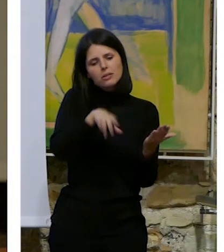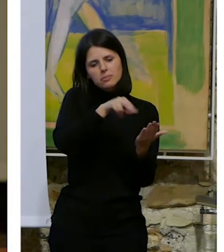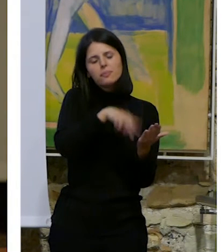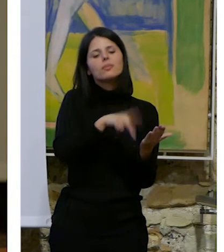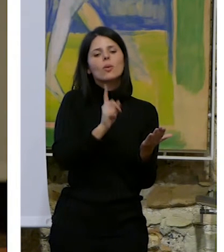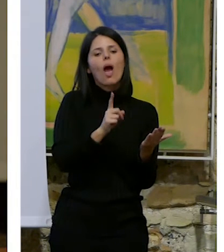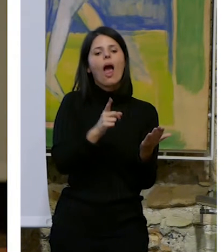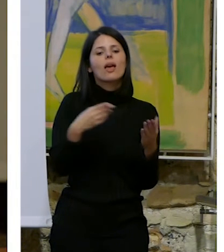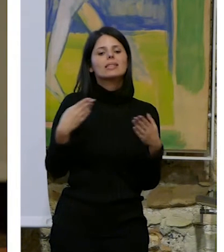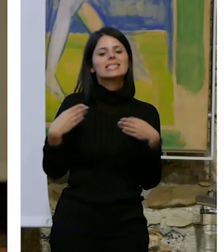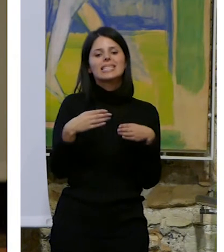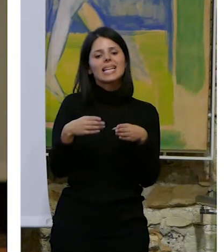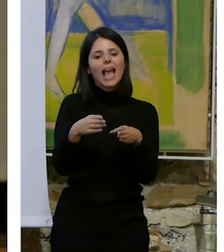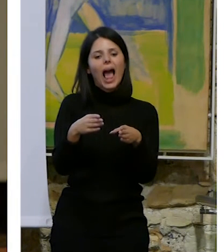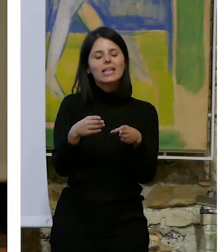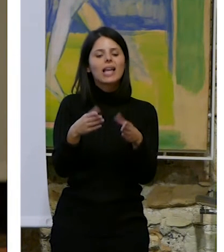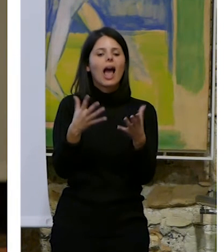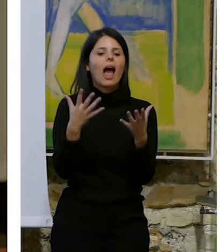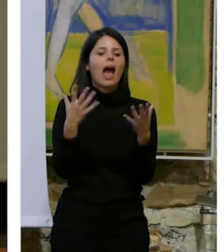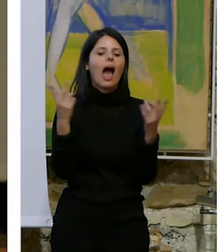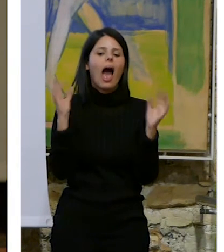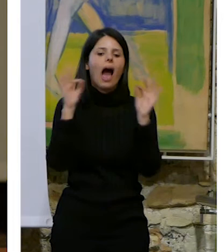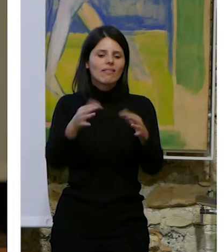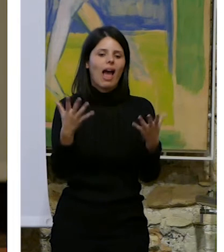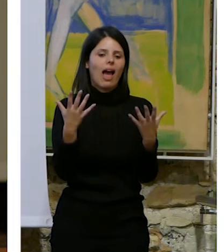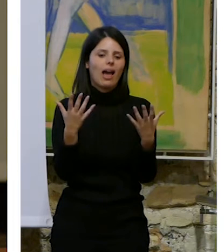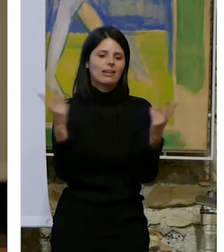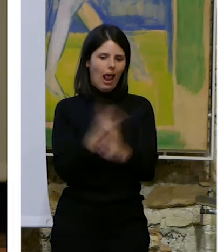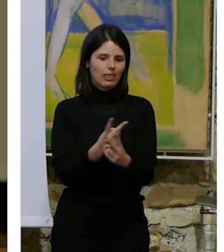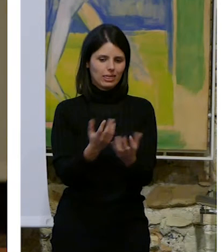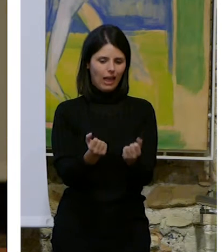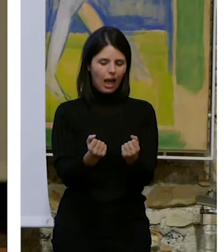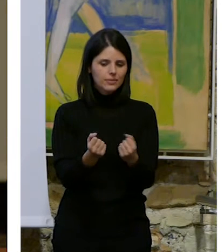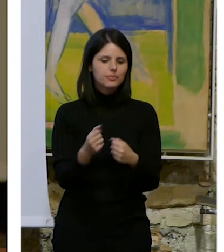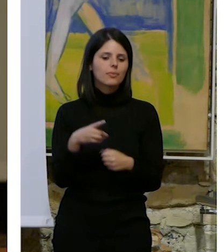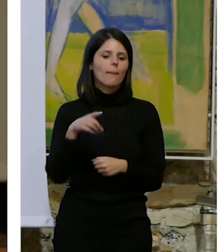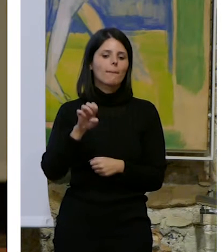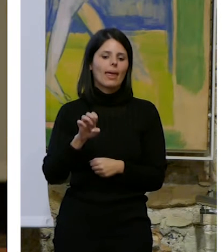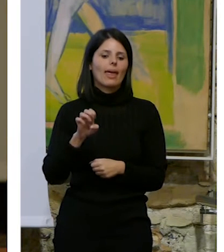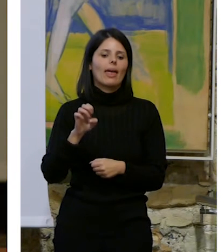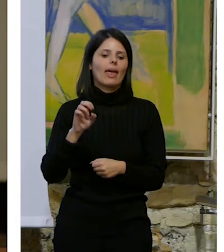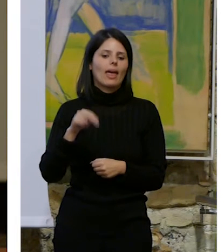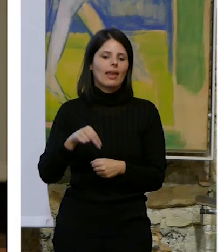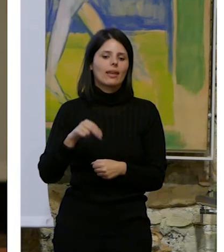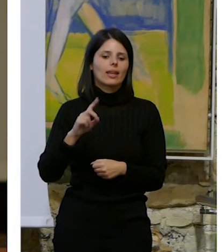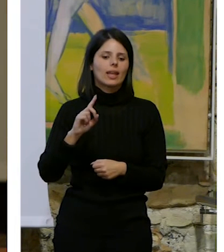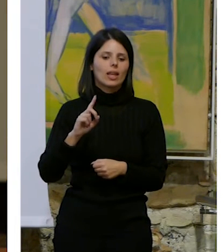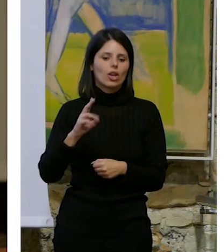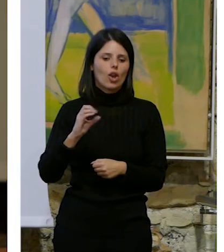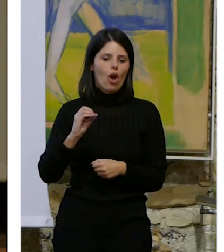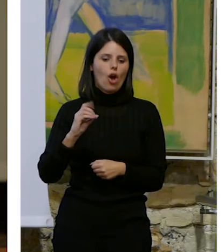che porta verso la realtà di Roger Penrose. Roger Penrose è uno che viene fuori dal mondo